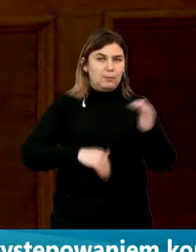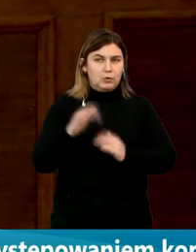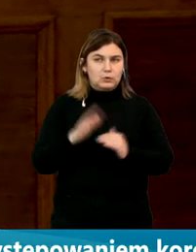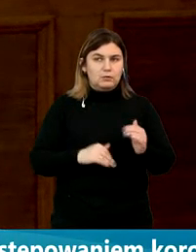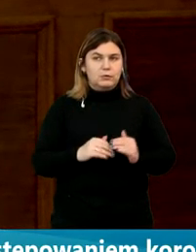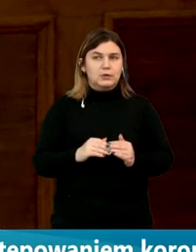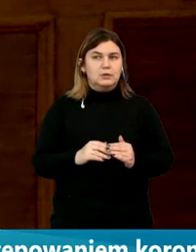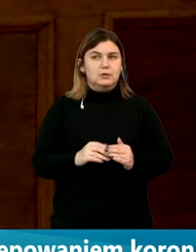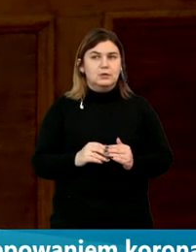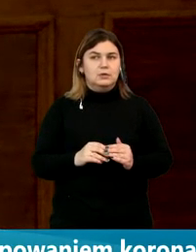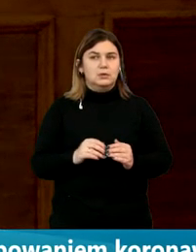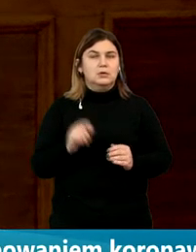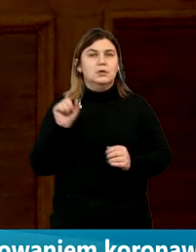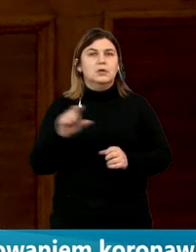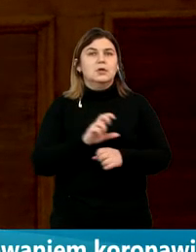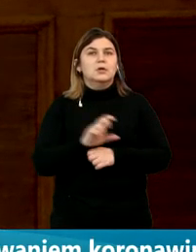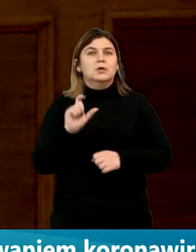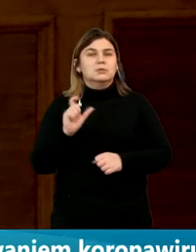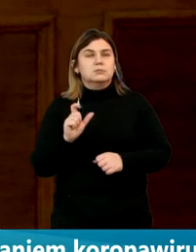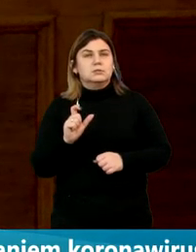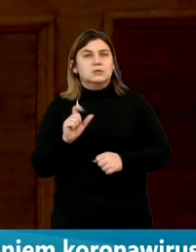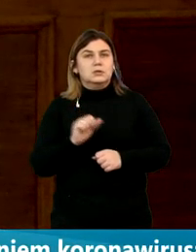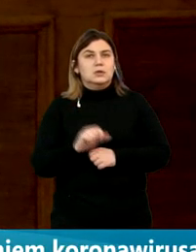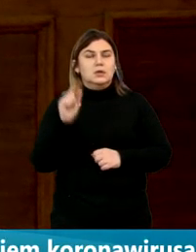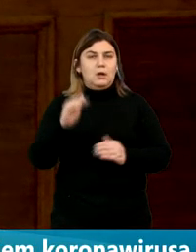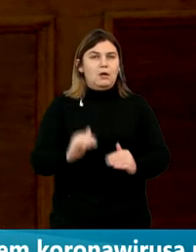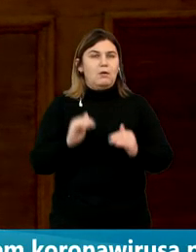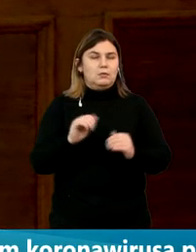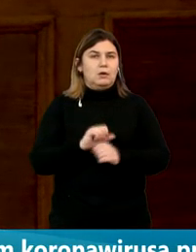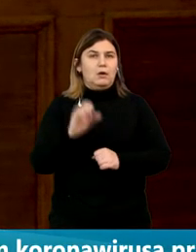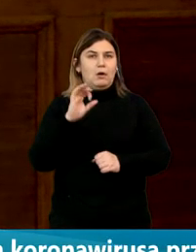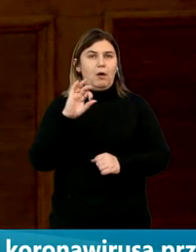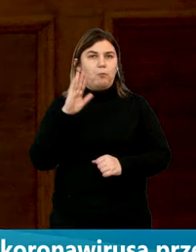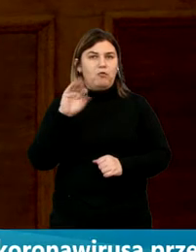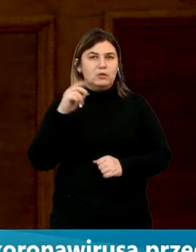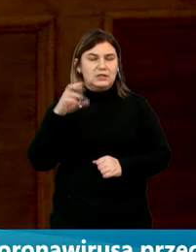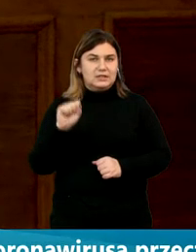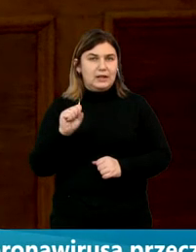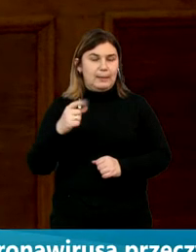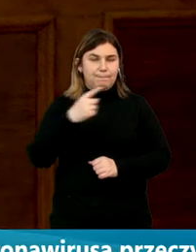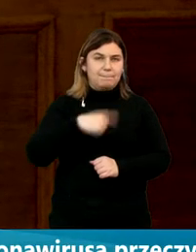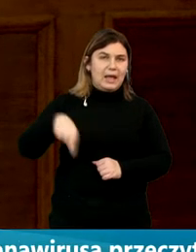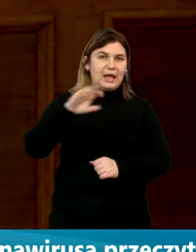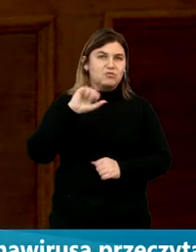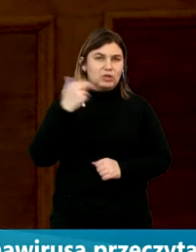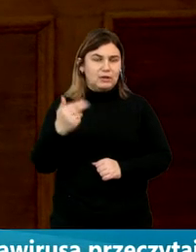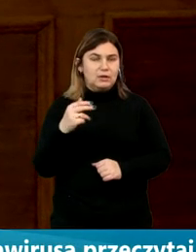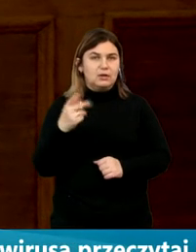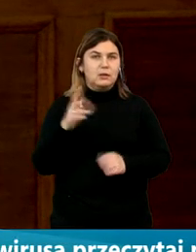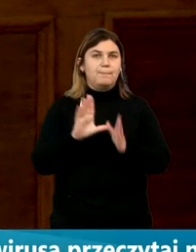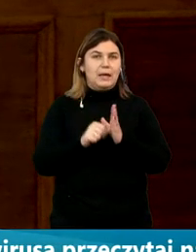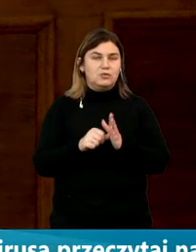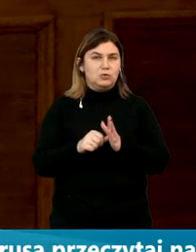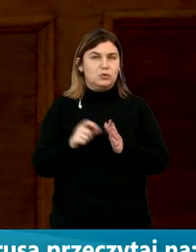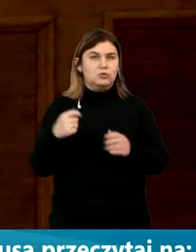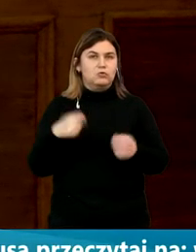zatem podmioty odpowiedzialne za obwodnicę Mierzyna która nie jest realizowana przez miasto Szczecin, bo to nie leży